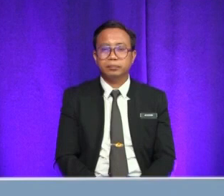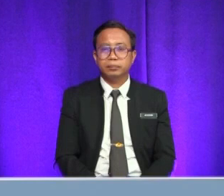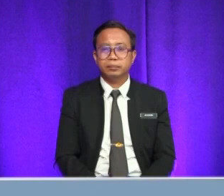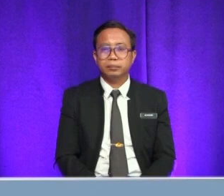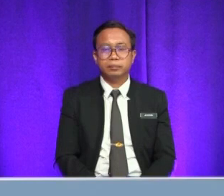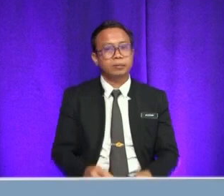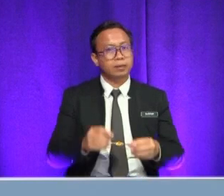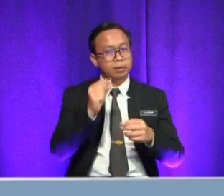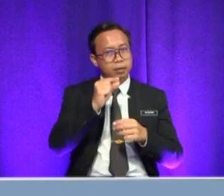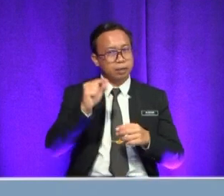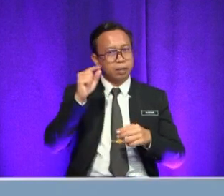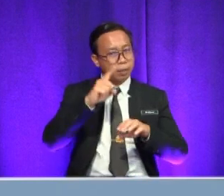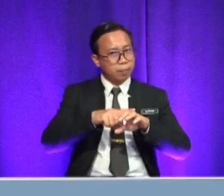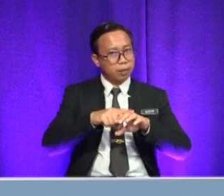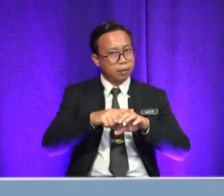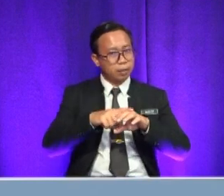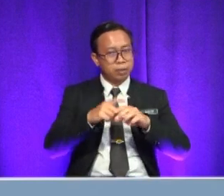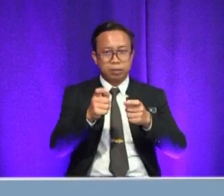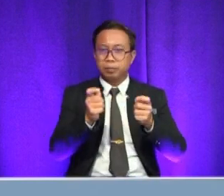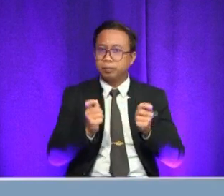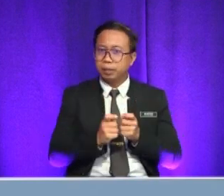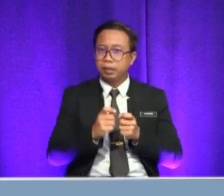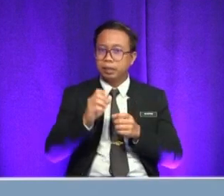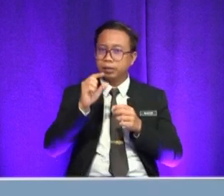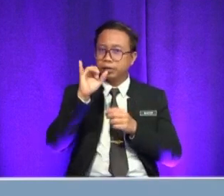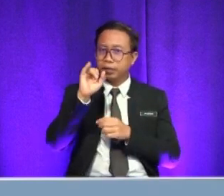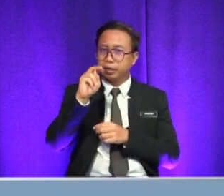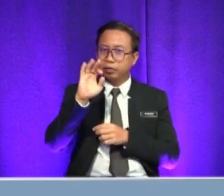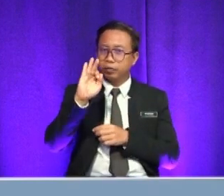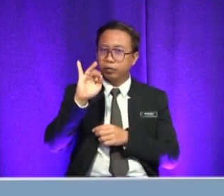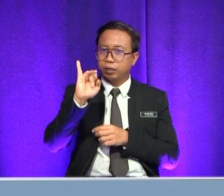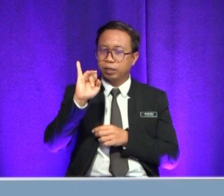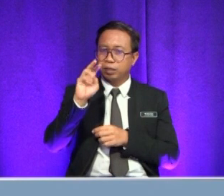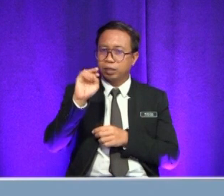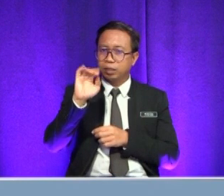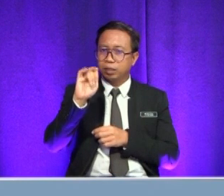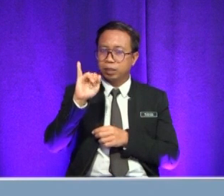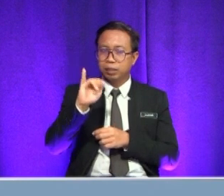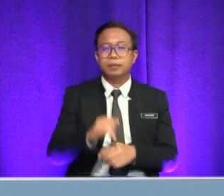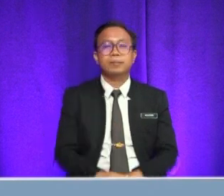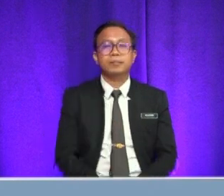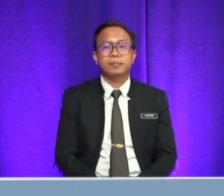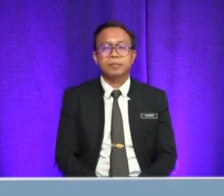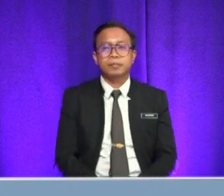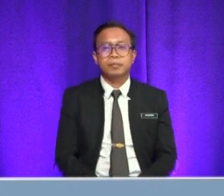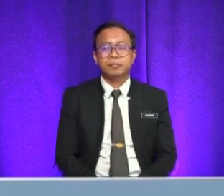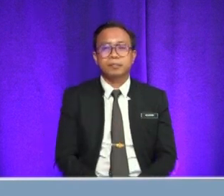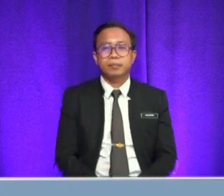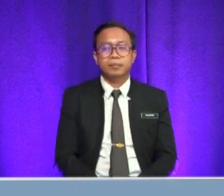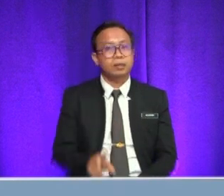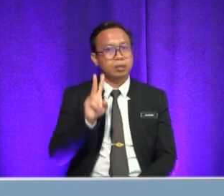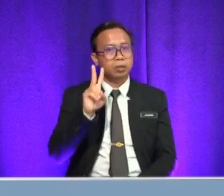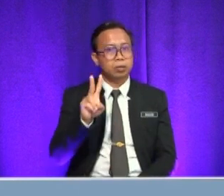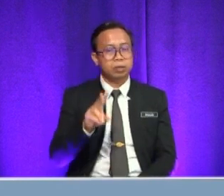Laraskan jarum penunjuk pada kedudukan infinity tu. Okey, bagus. Okey, laraskan jarum penunjuk pada kedudukan infinity. Yang